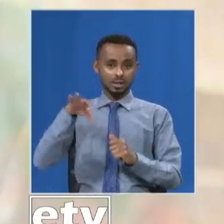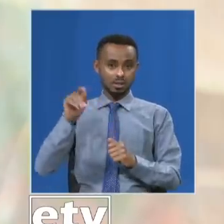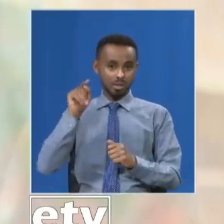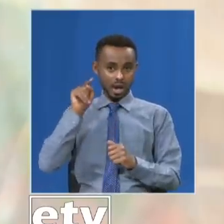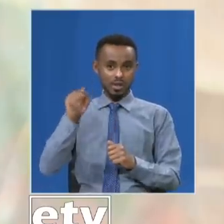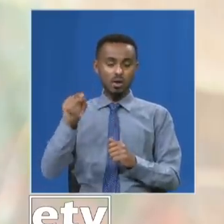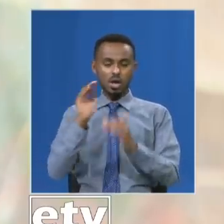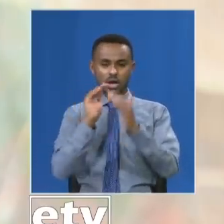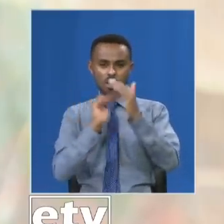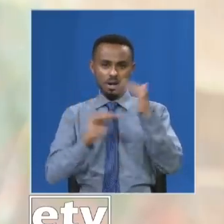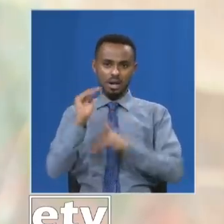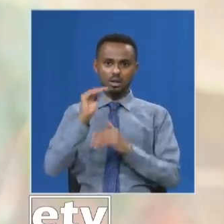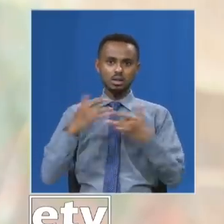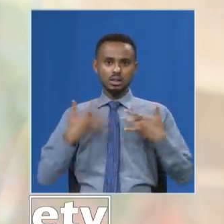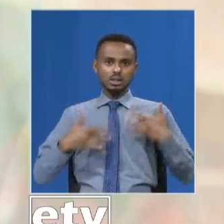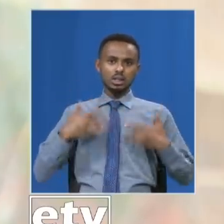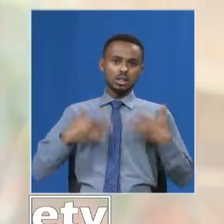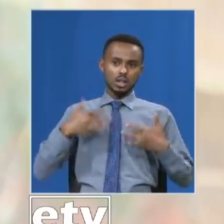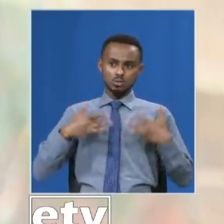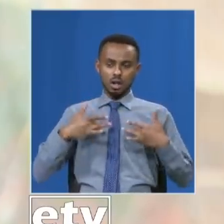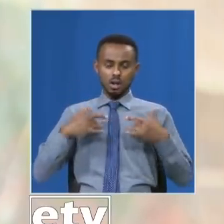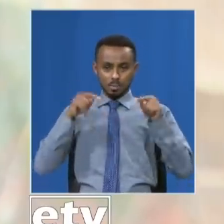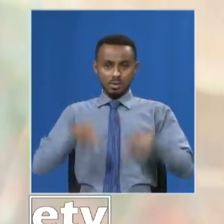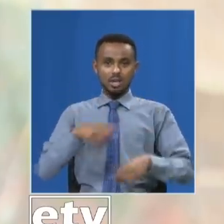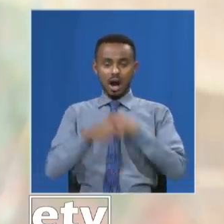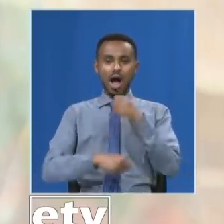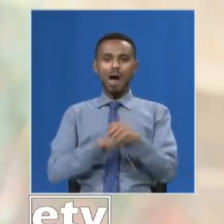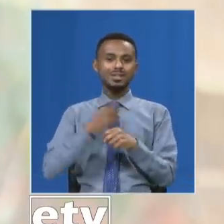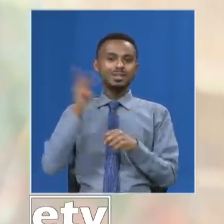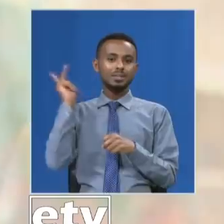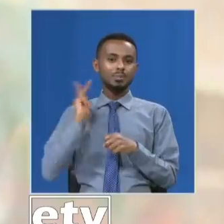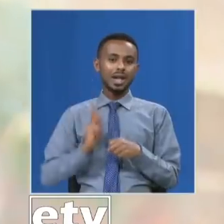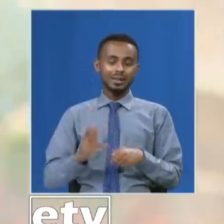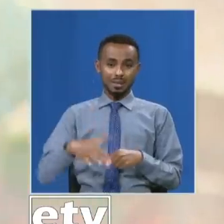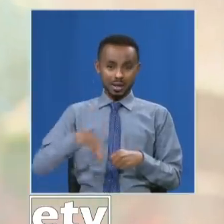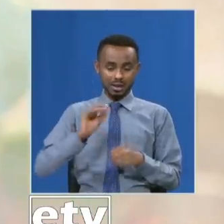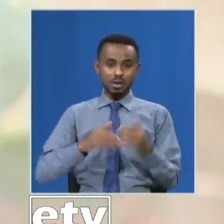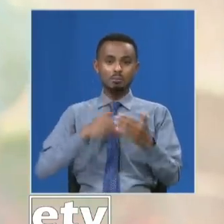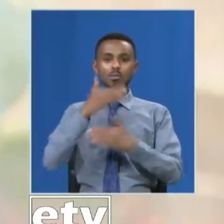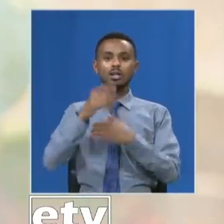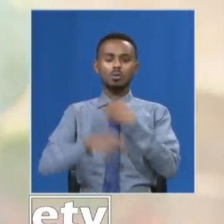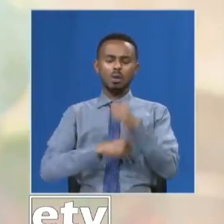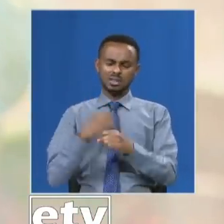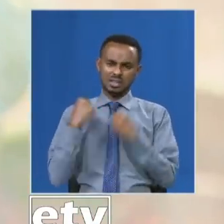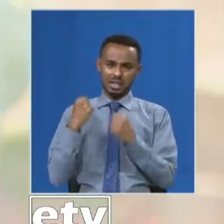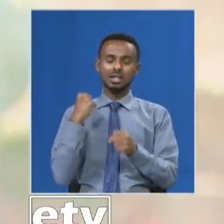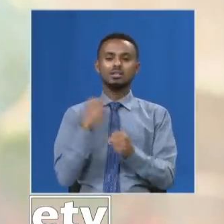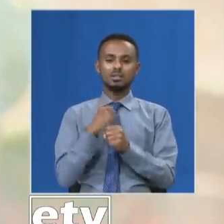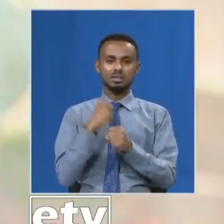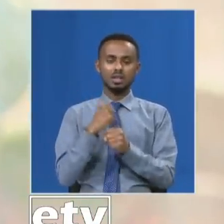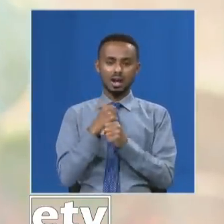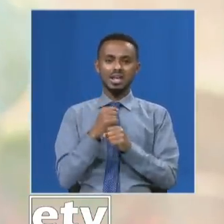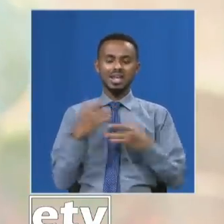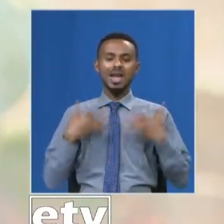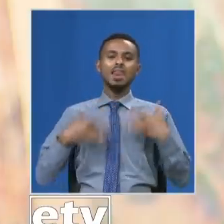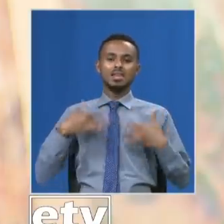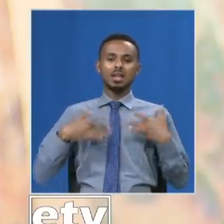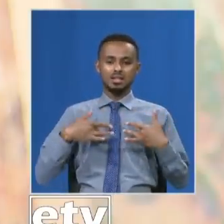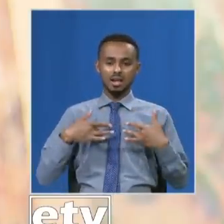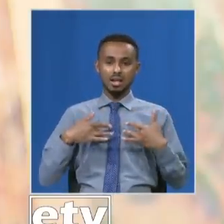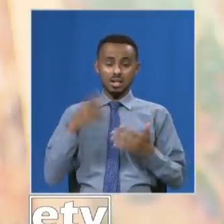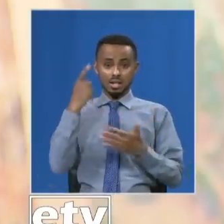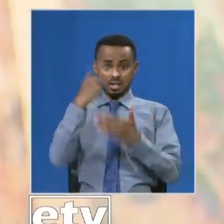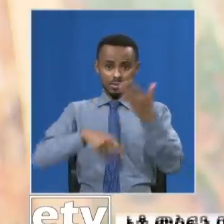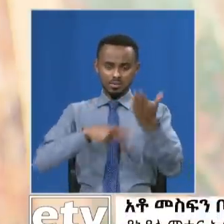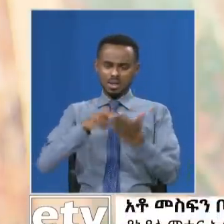ያኛው የበለጠ አነሳስቶናል። በዚህ አመት ፕላቲኒየም አግኝተናል። በሚቀጥለው አመትም ጠንክረን እንድንሰራ ያነሳሳና